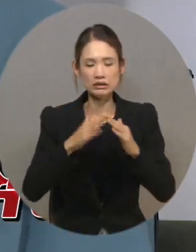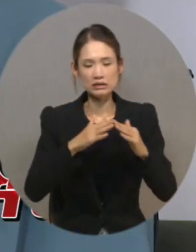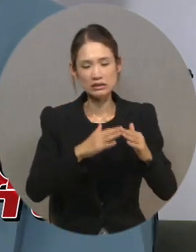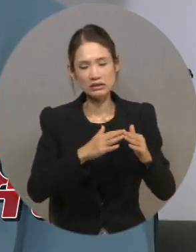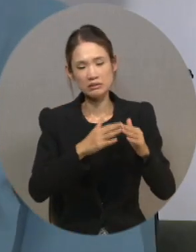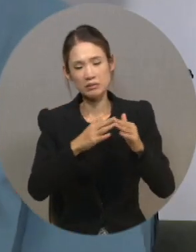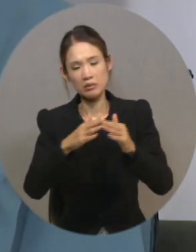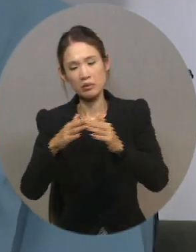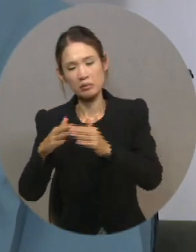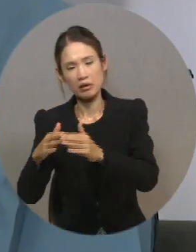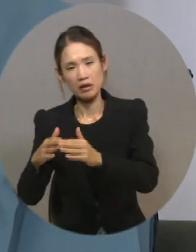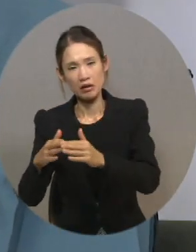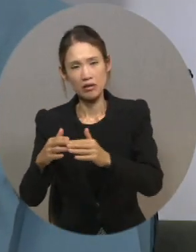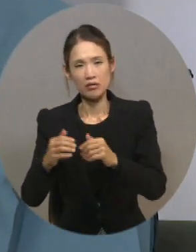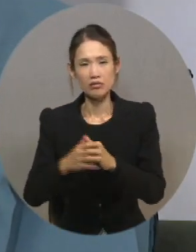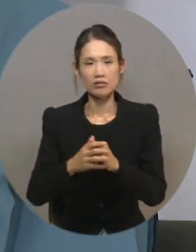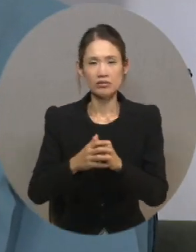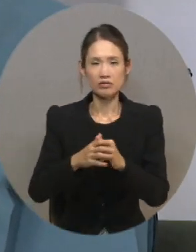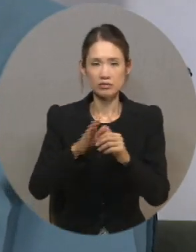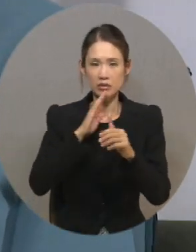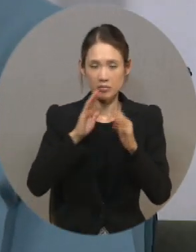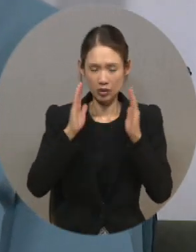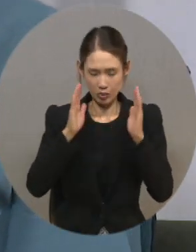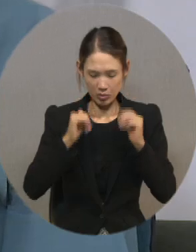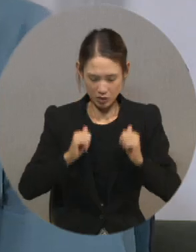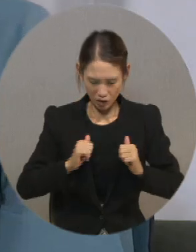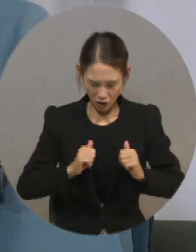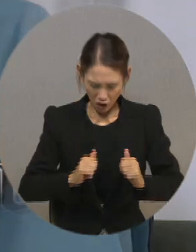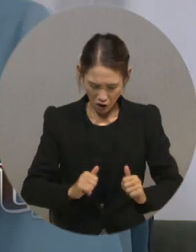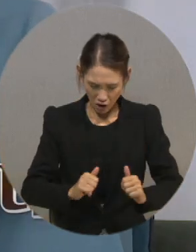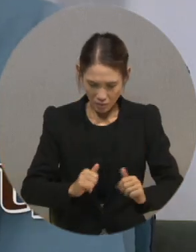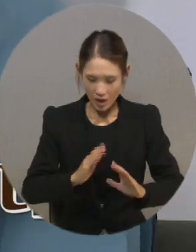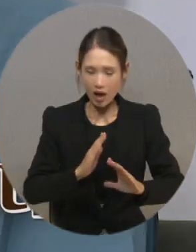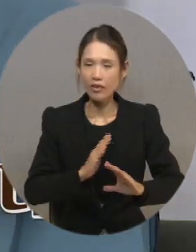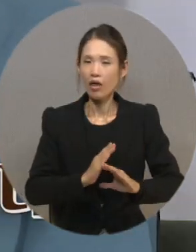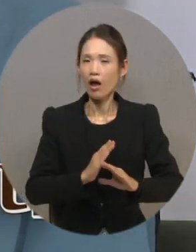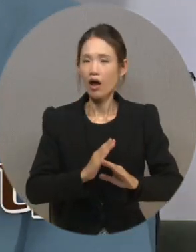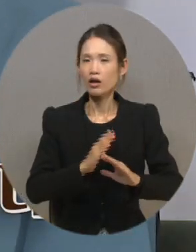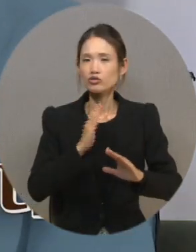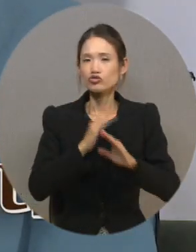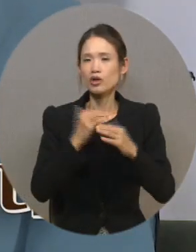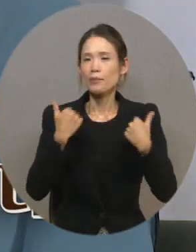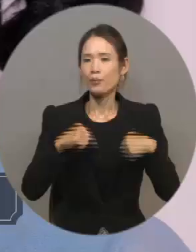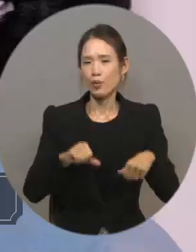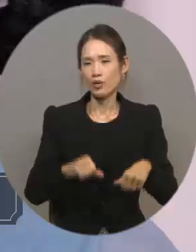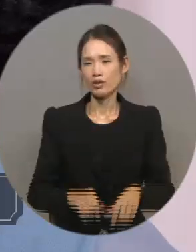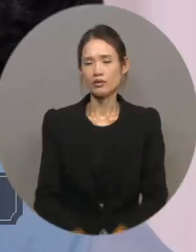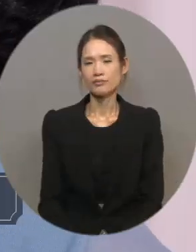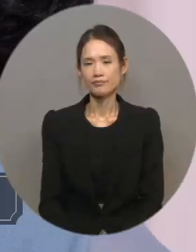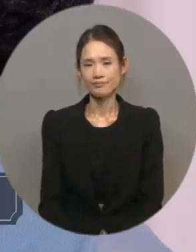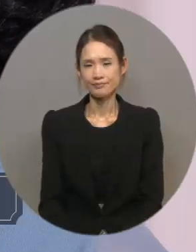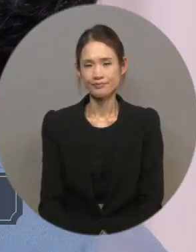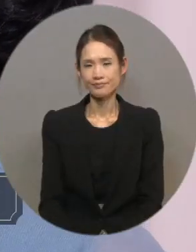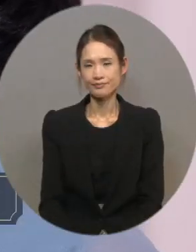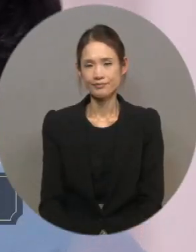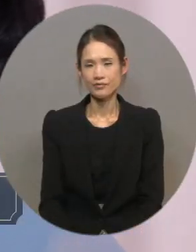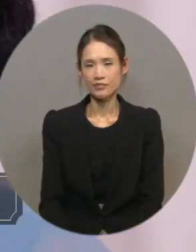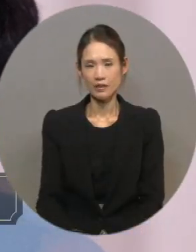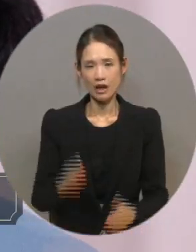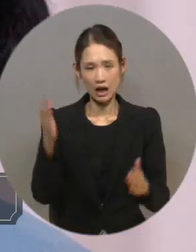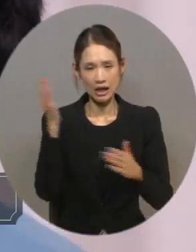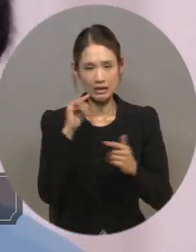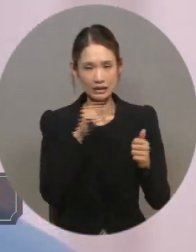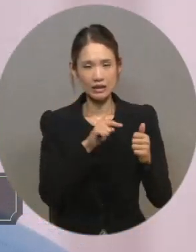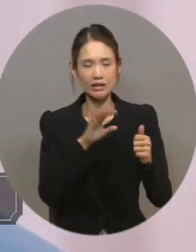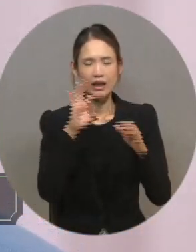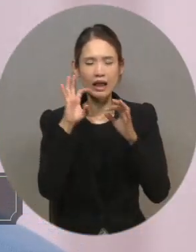뭐 이러면은 정말 공부를 열심히 하고 있었는데도 중간에 이제 포기하는데, 차마 걔네들한테 계속해라는